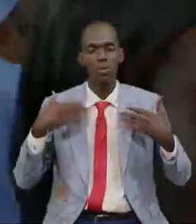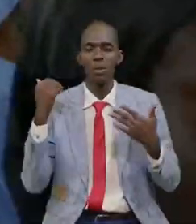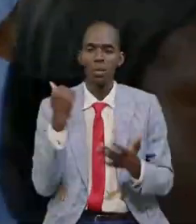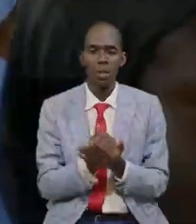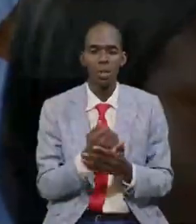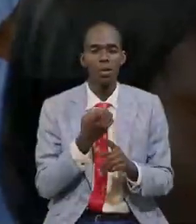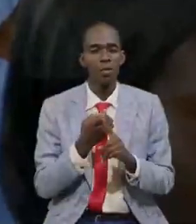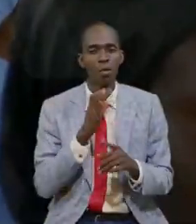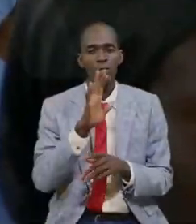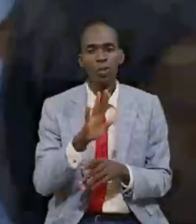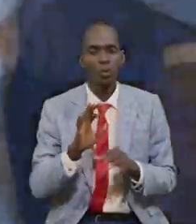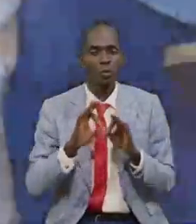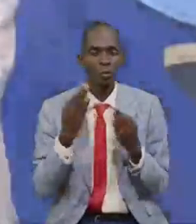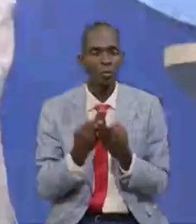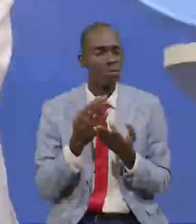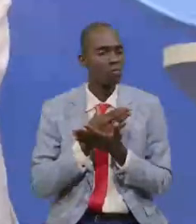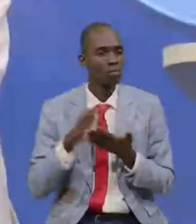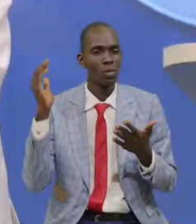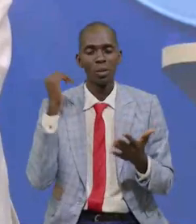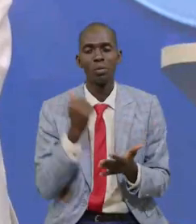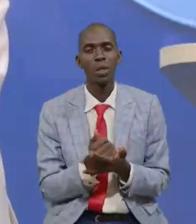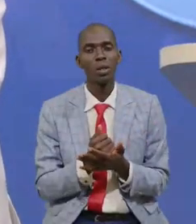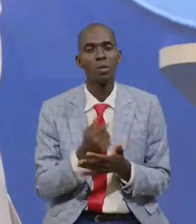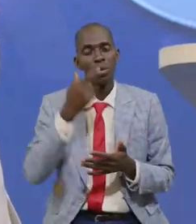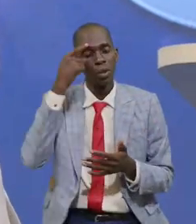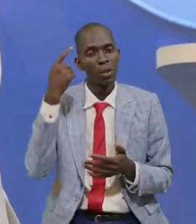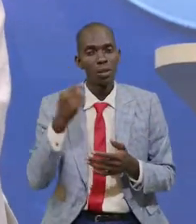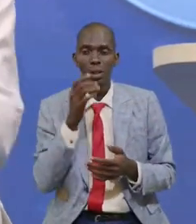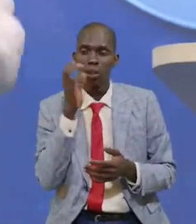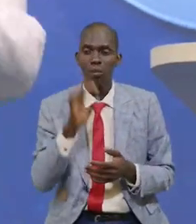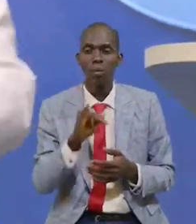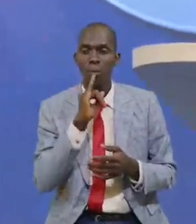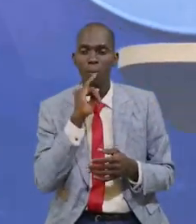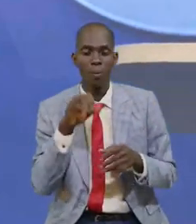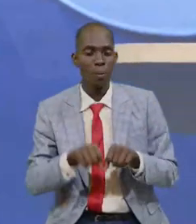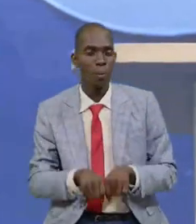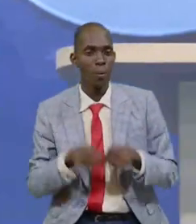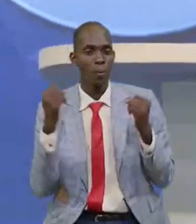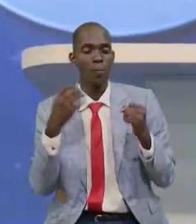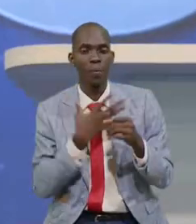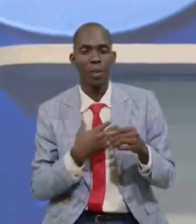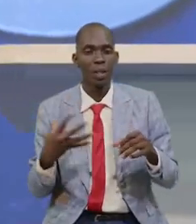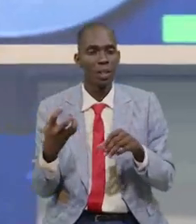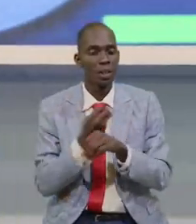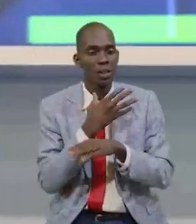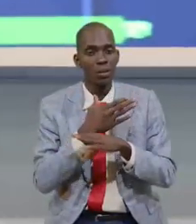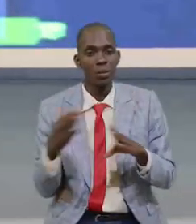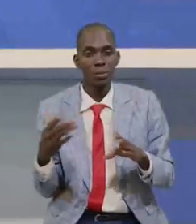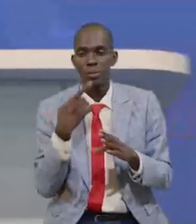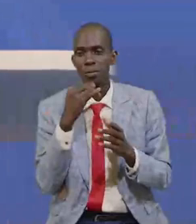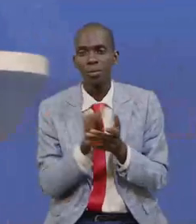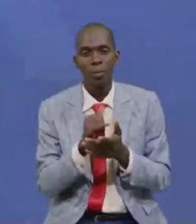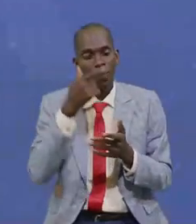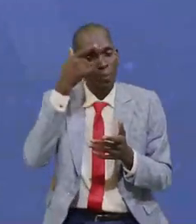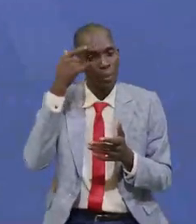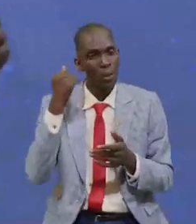famille. La malédiction est brisée. La malédiction est ôtée. C'est dit.